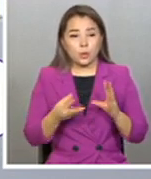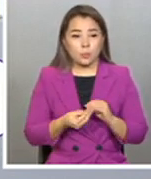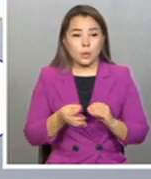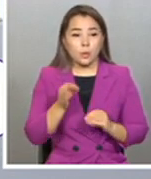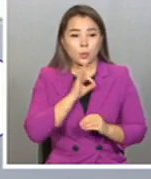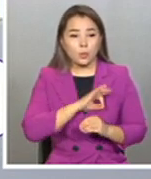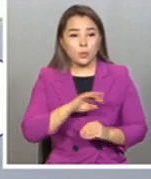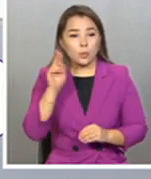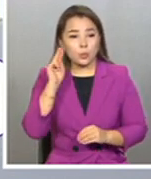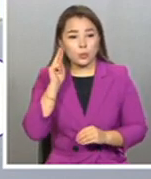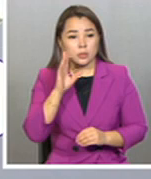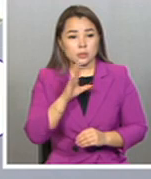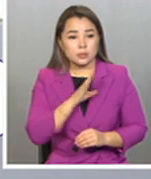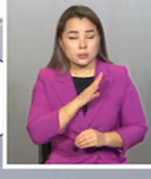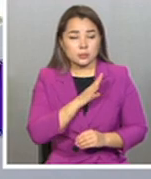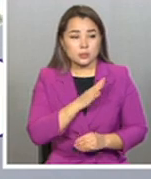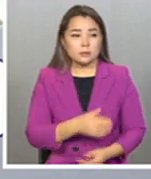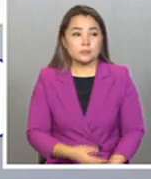қолдануды үйрендіңіз.